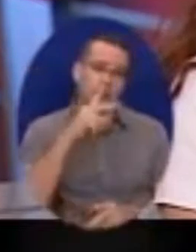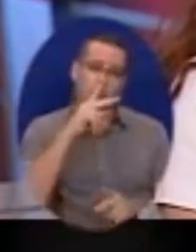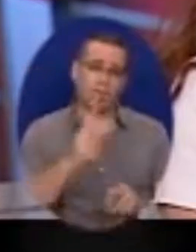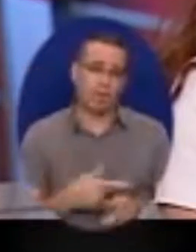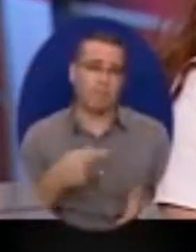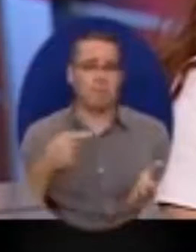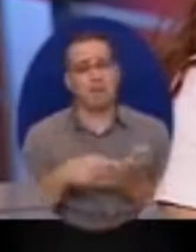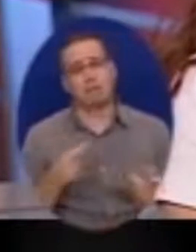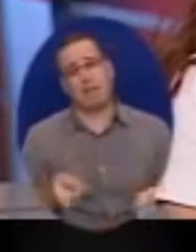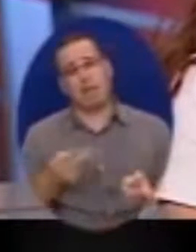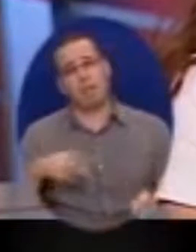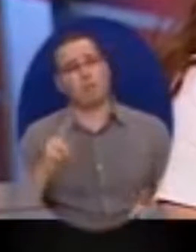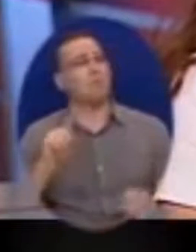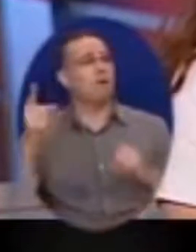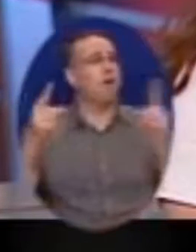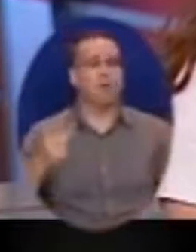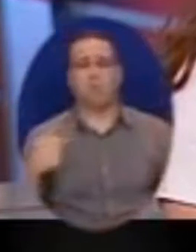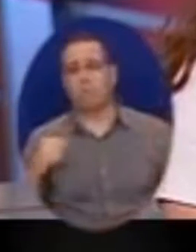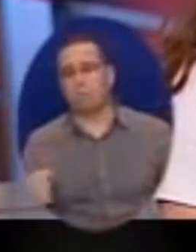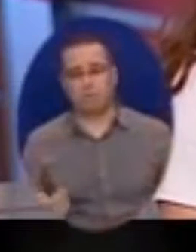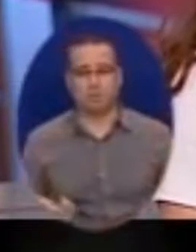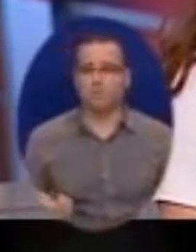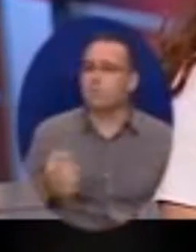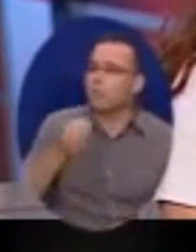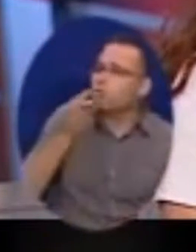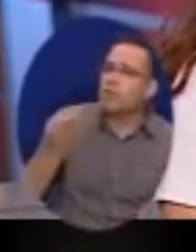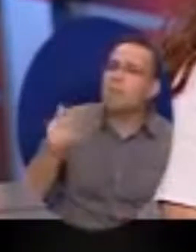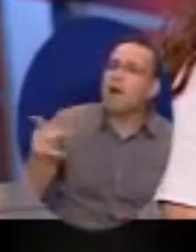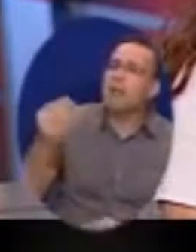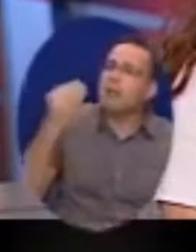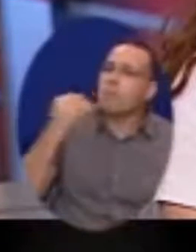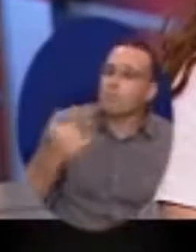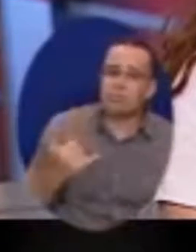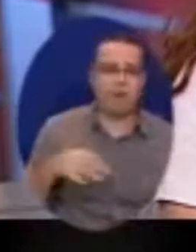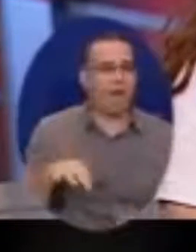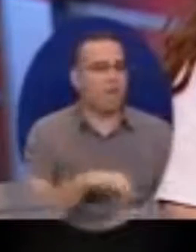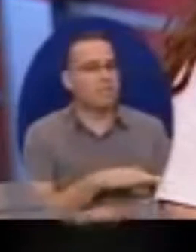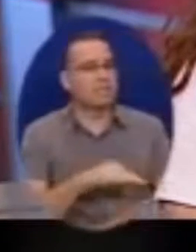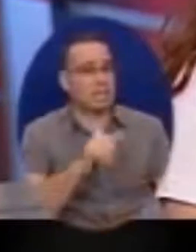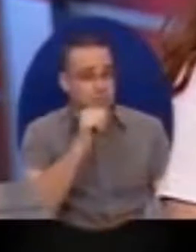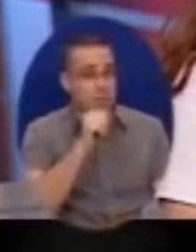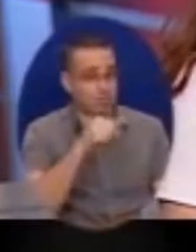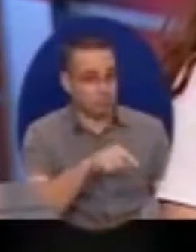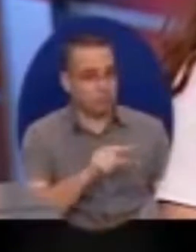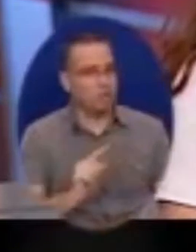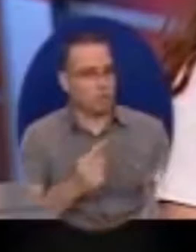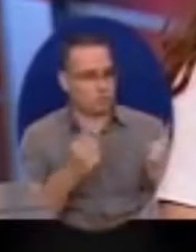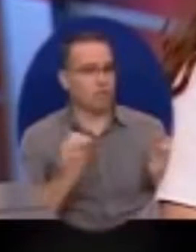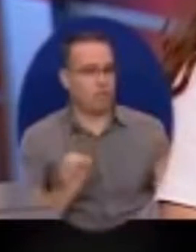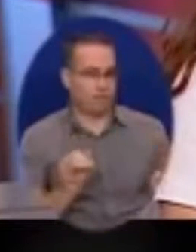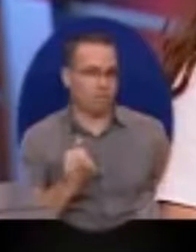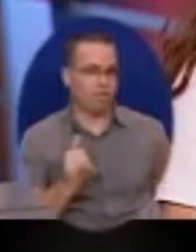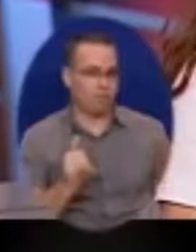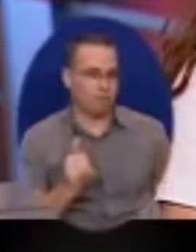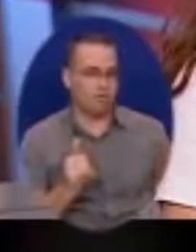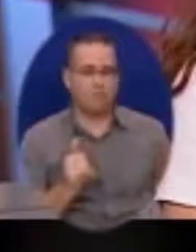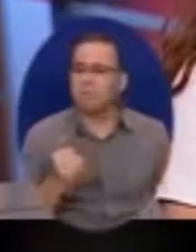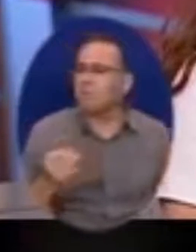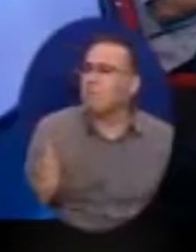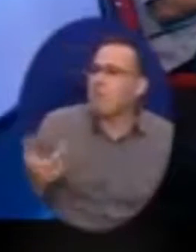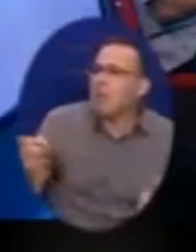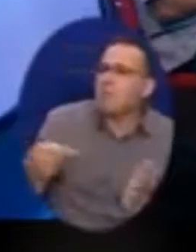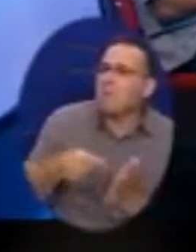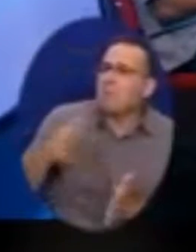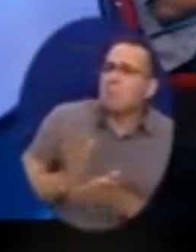ו... מה את למדת? אני לומדת עכשיו הנדסת מים, שנה אחרונה. וואו, שזה יוצא דופן? זה יוצא דופן, כן. ומה הביא